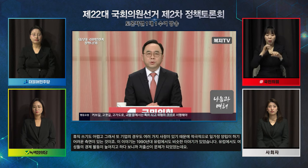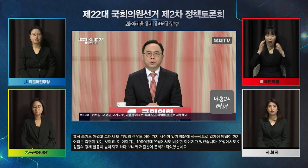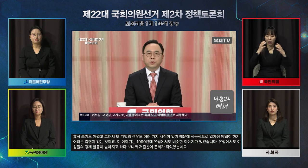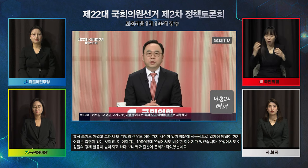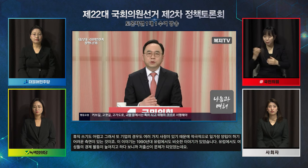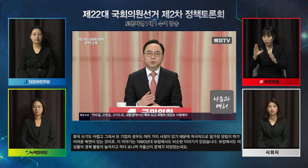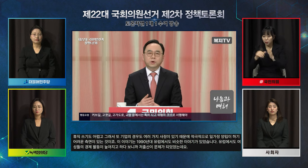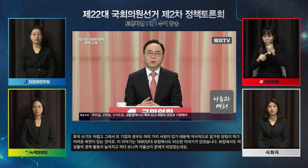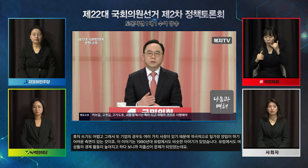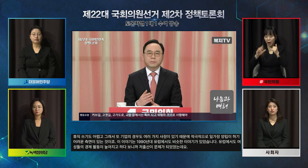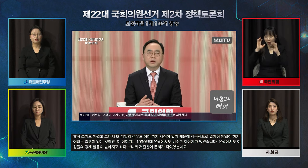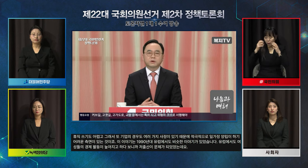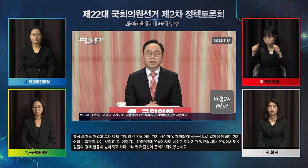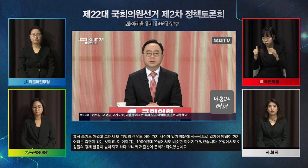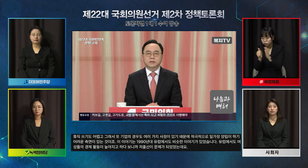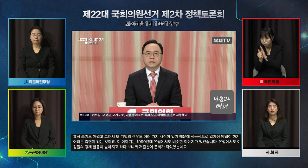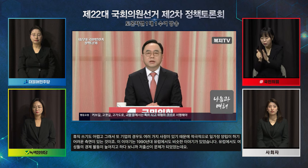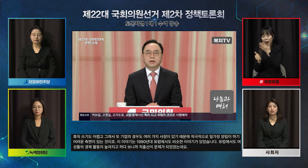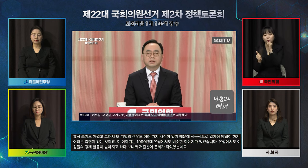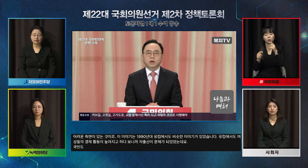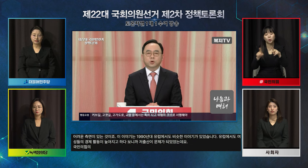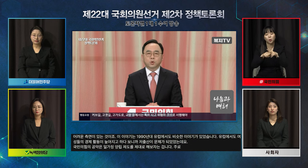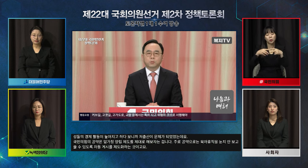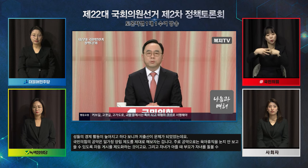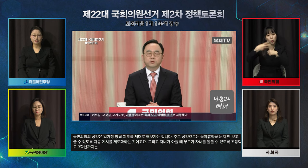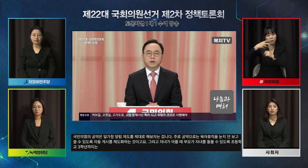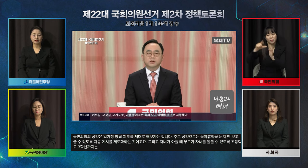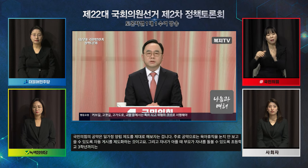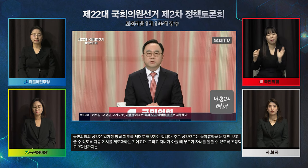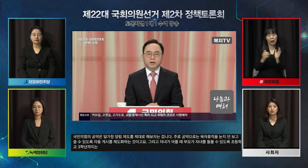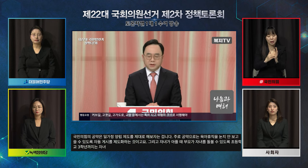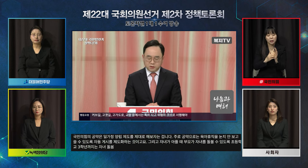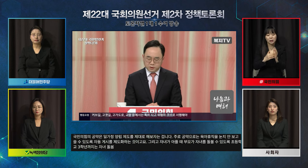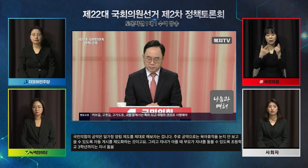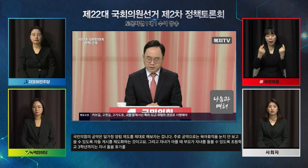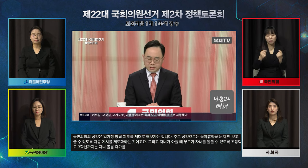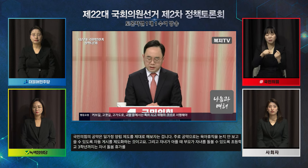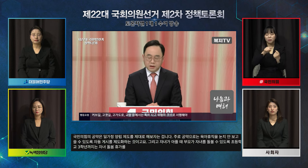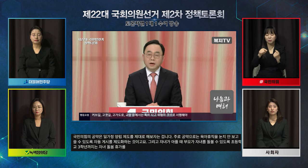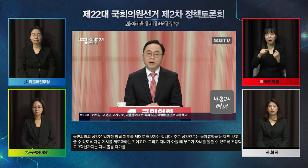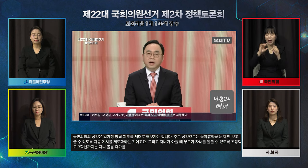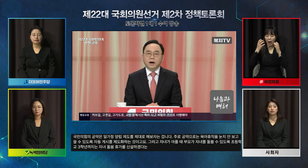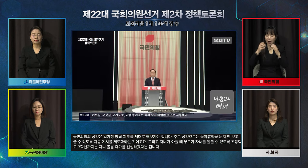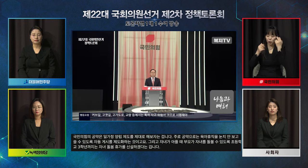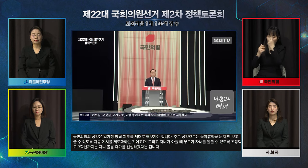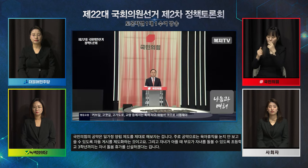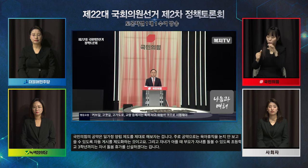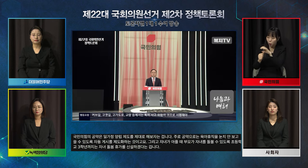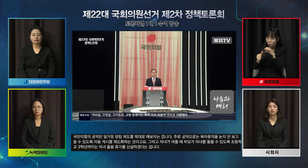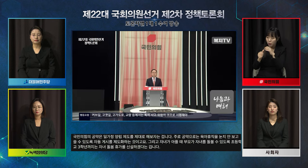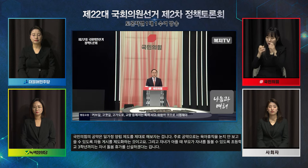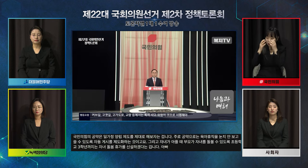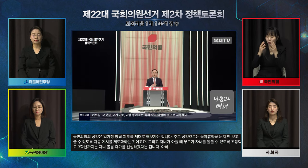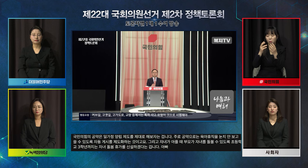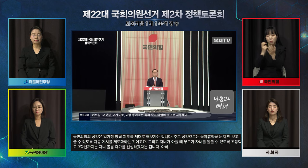돌볼 수 있도록 초등학교 3학년까지는 자녀 돌봄 휴가를 신설하겠다는 것입니다. 아빠